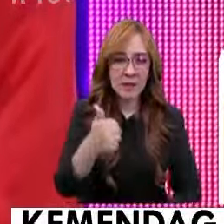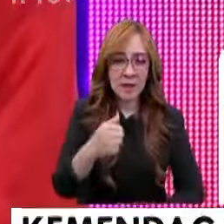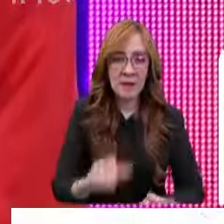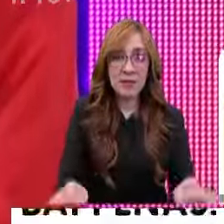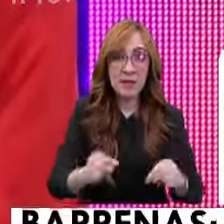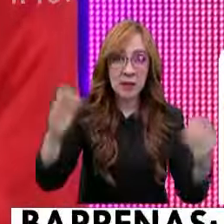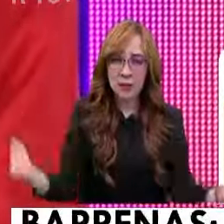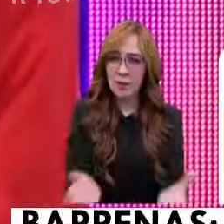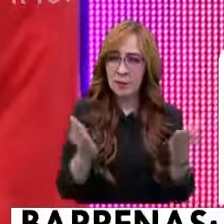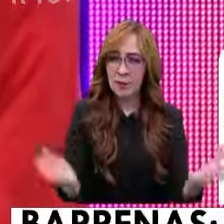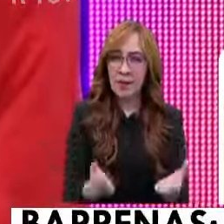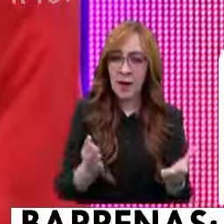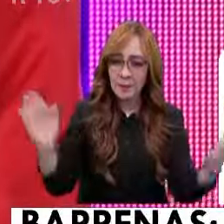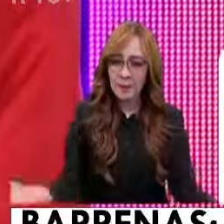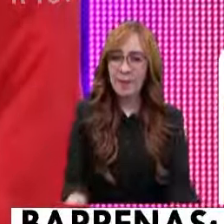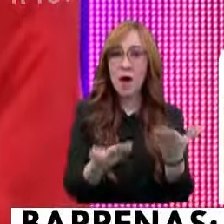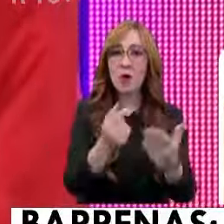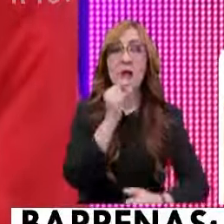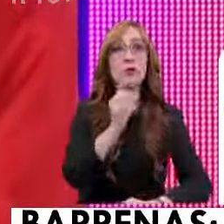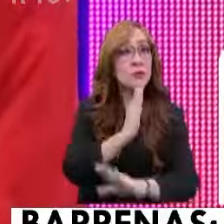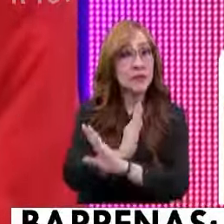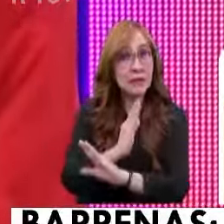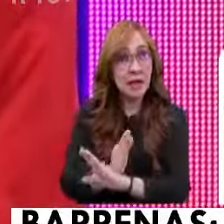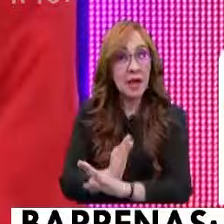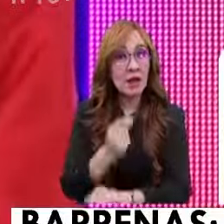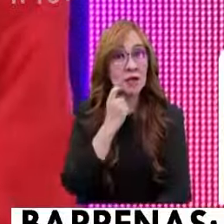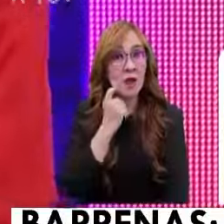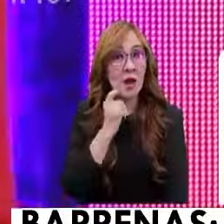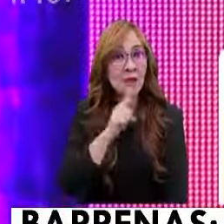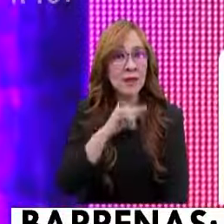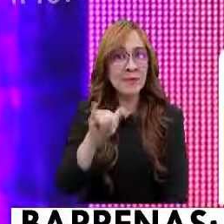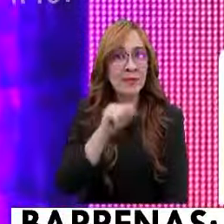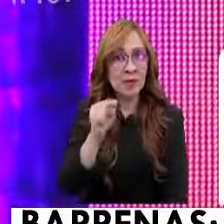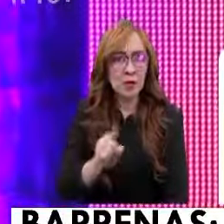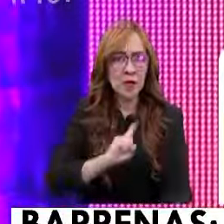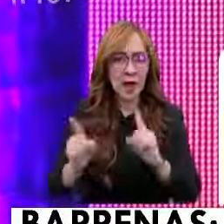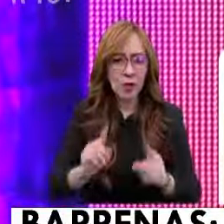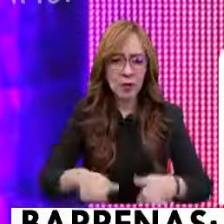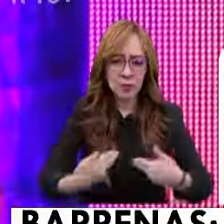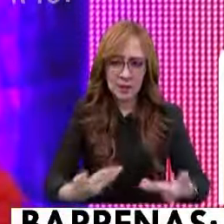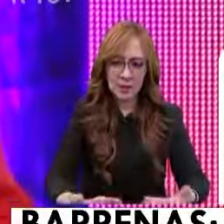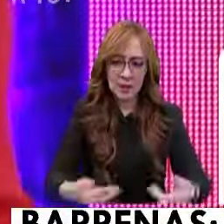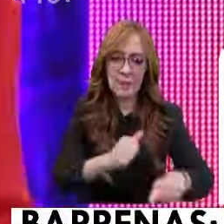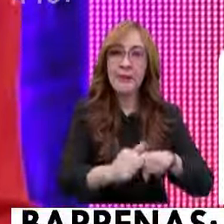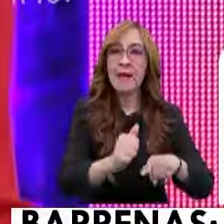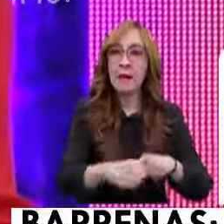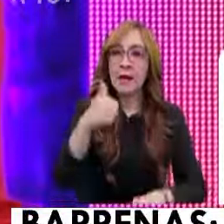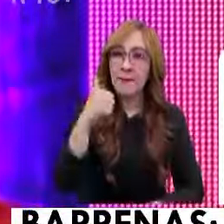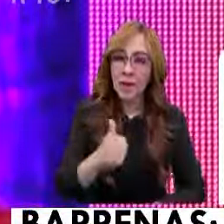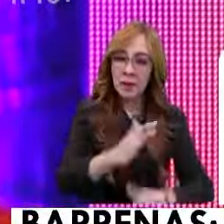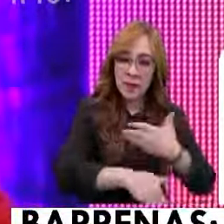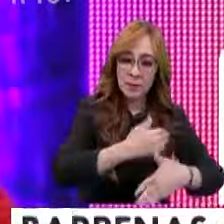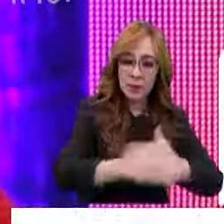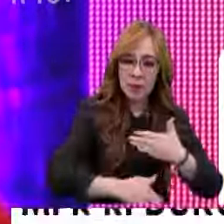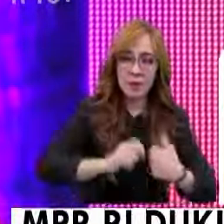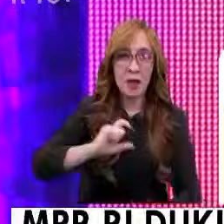menjadi Kadir untuk mencegah-cegah seperti itu Apabila mereka itu dilatih secara baik dengan proses yang cukup